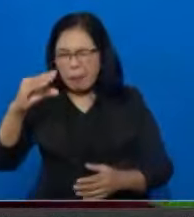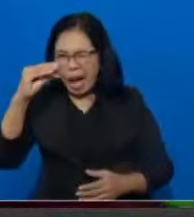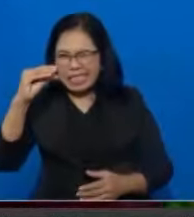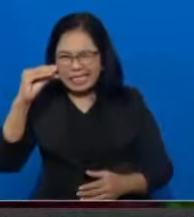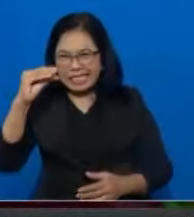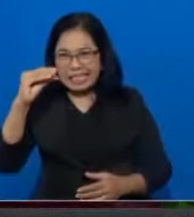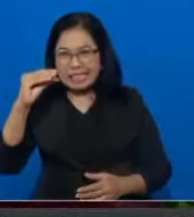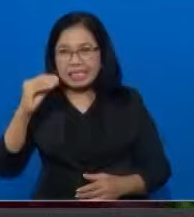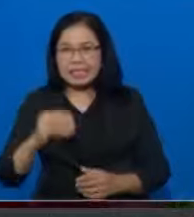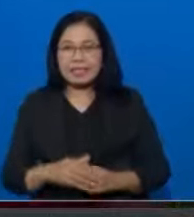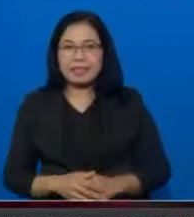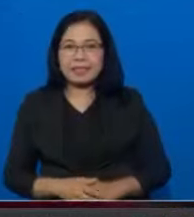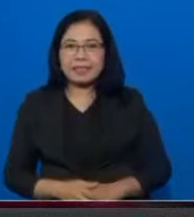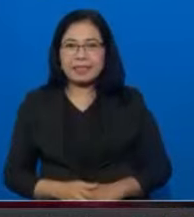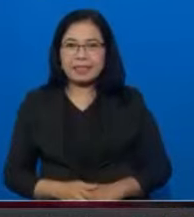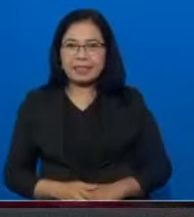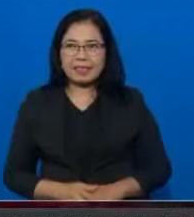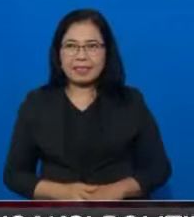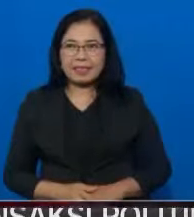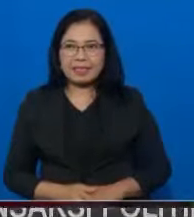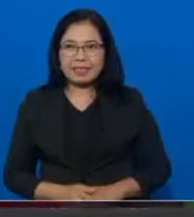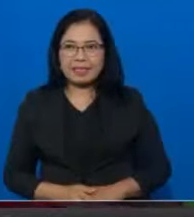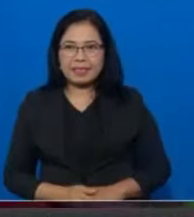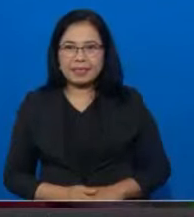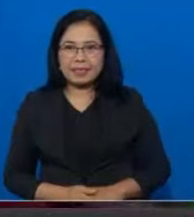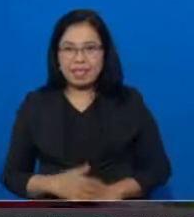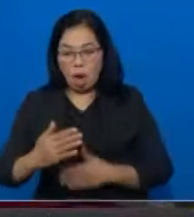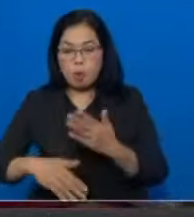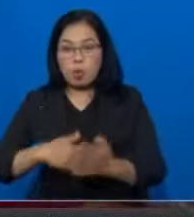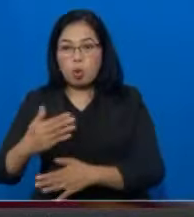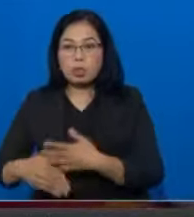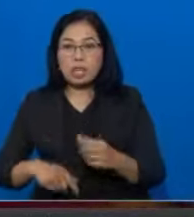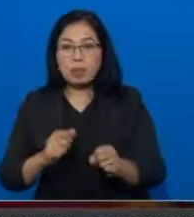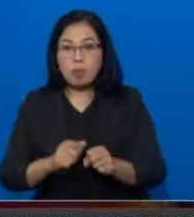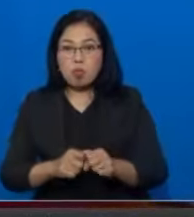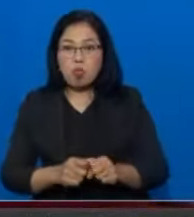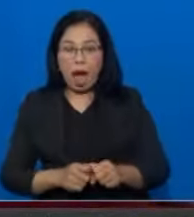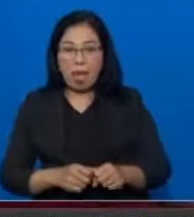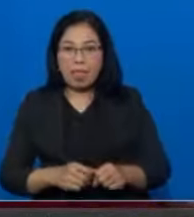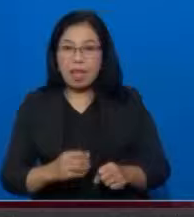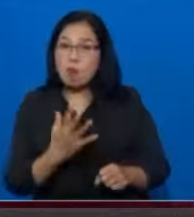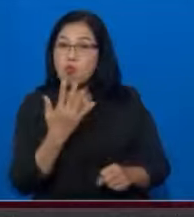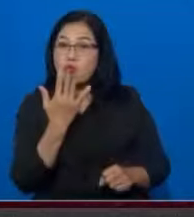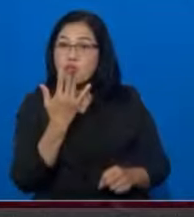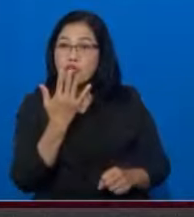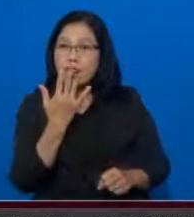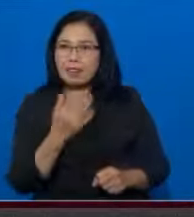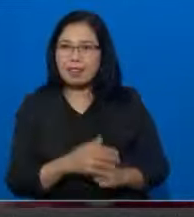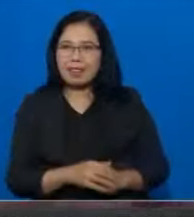take gambar ini, dan kita akan masuk untuk proses bikin buburnya. Ngantuk banget, boleh